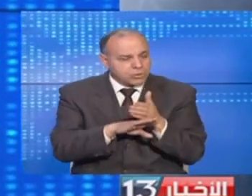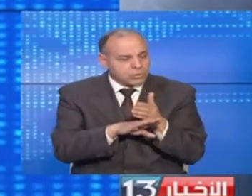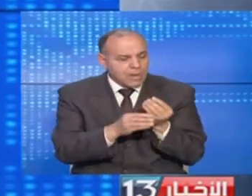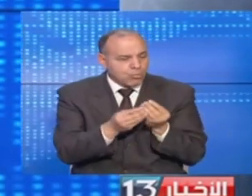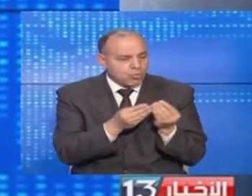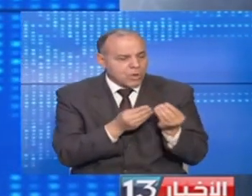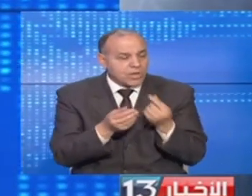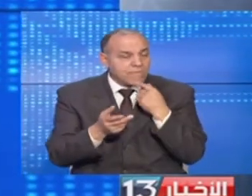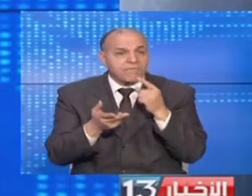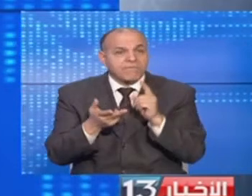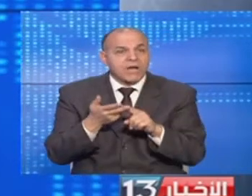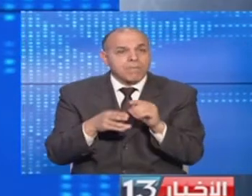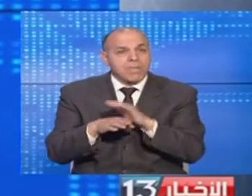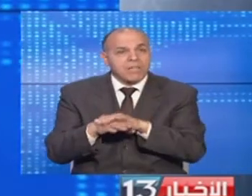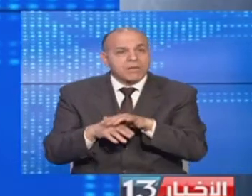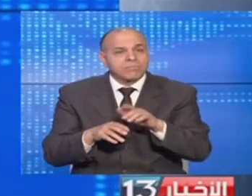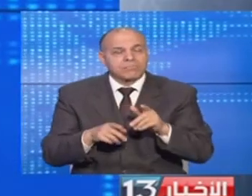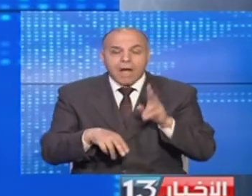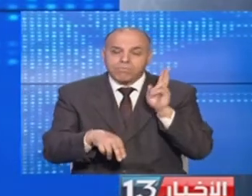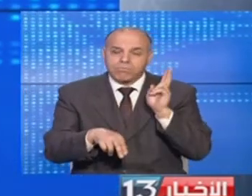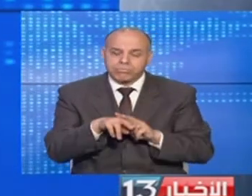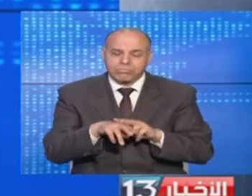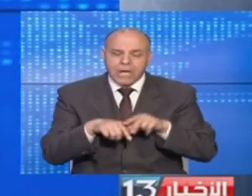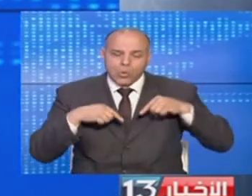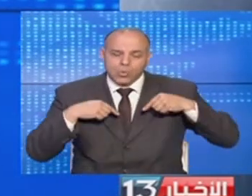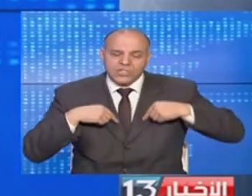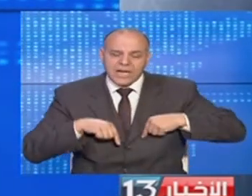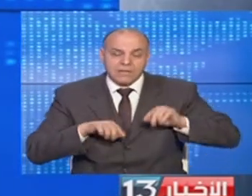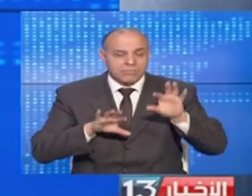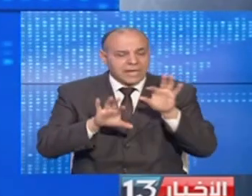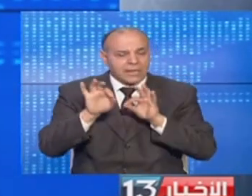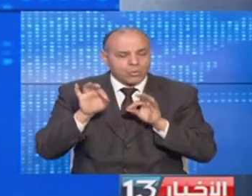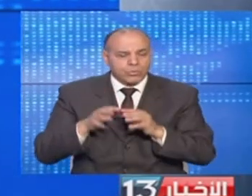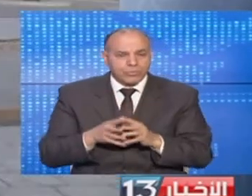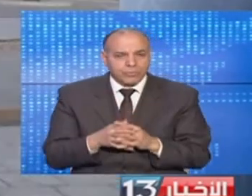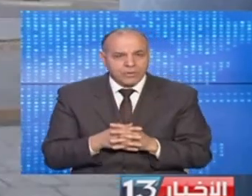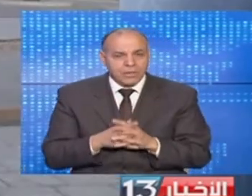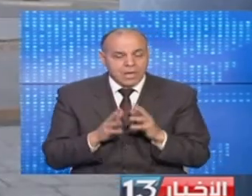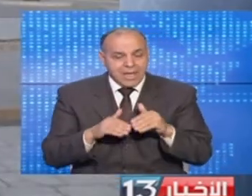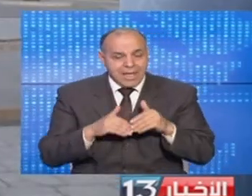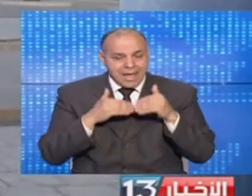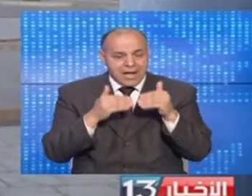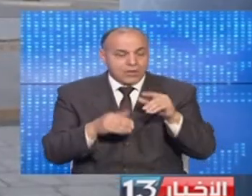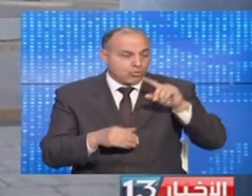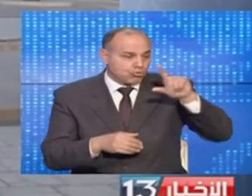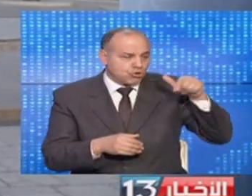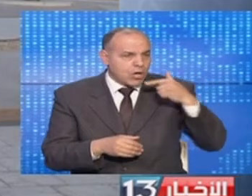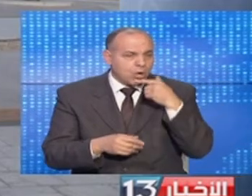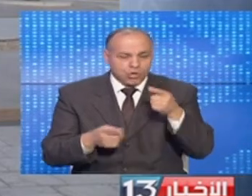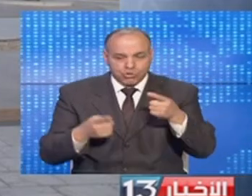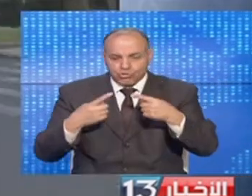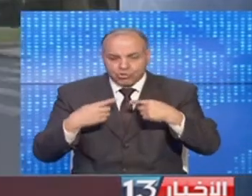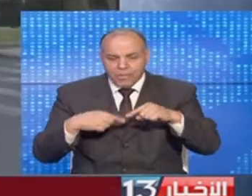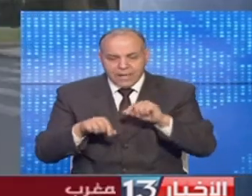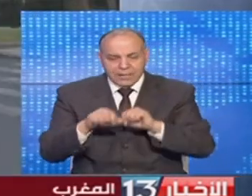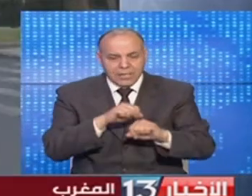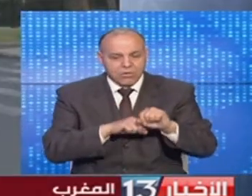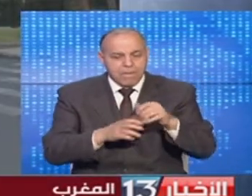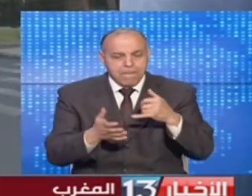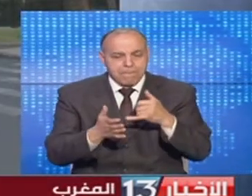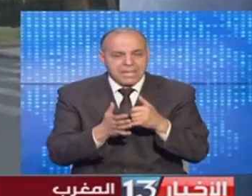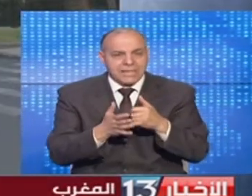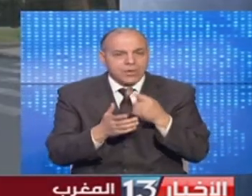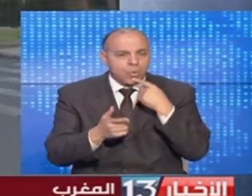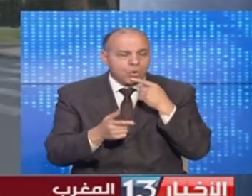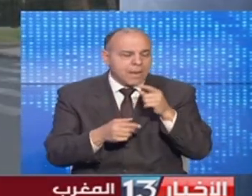المشاورات حول المناصب السياديه بالبلاد بعد اكثر من شهر من عقد اجتماع تنسيقي بمدينه